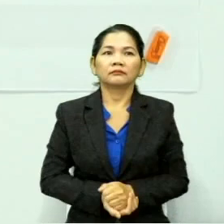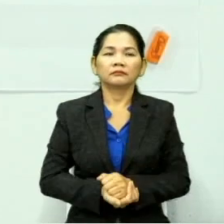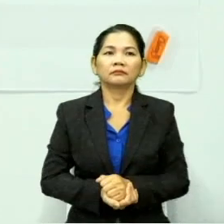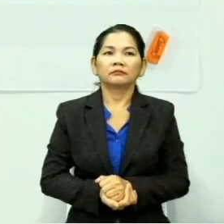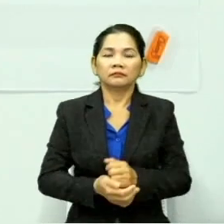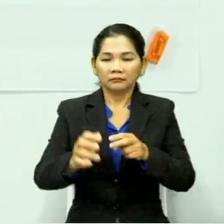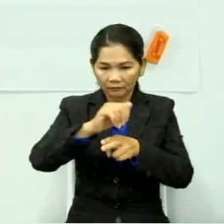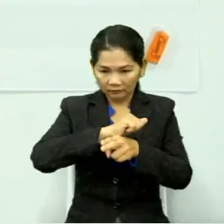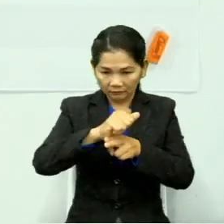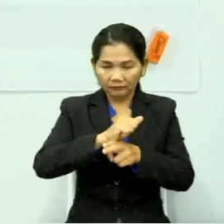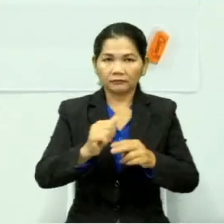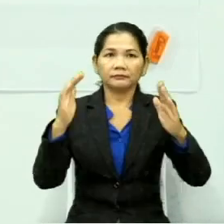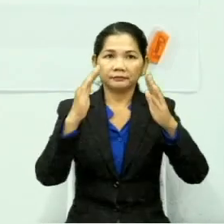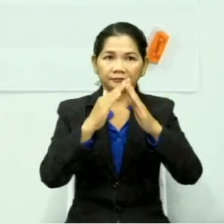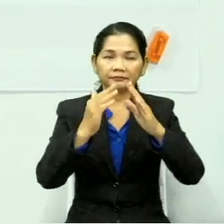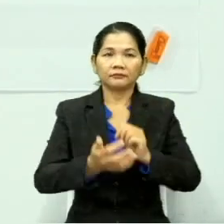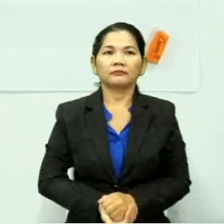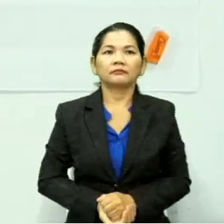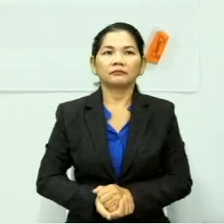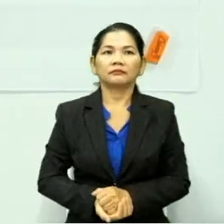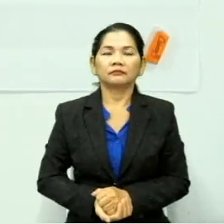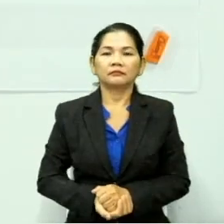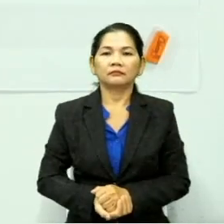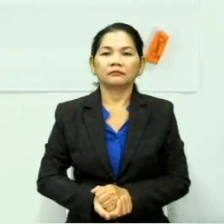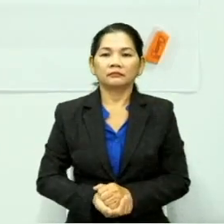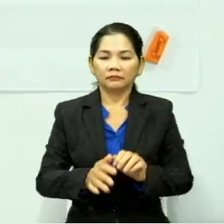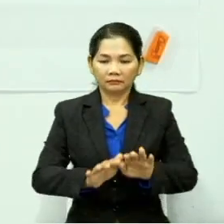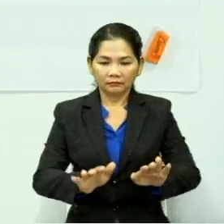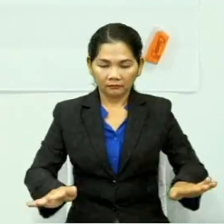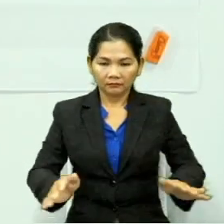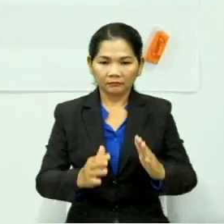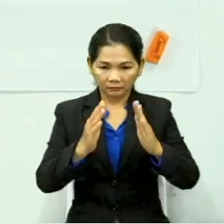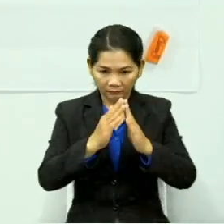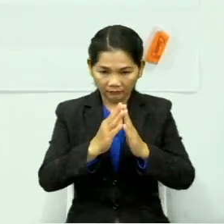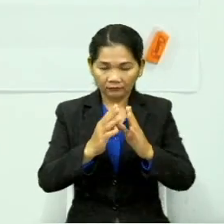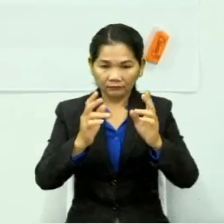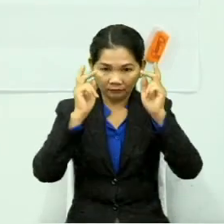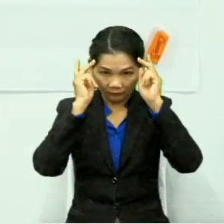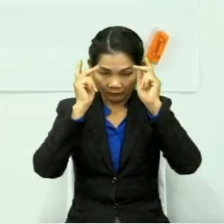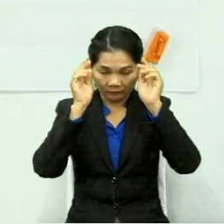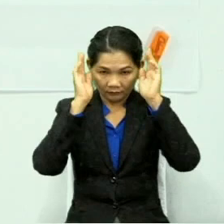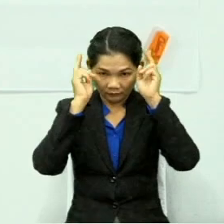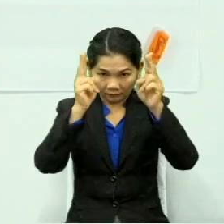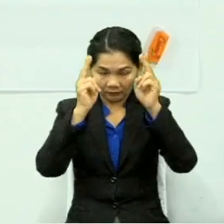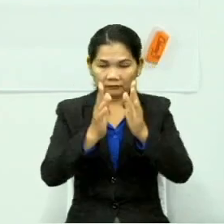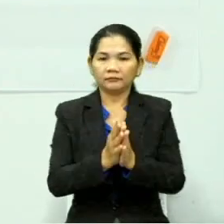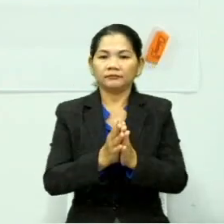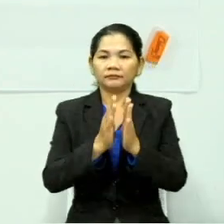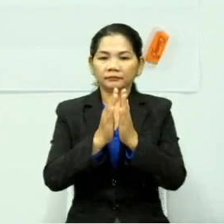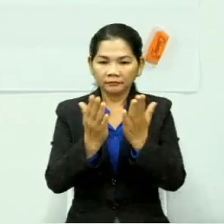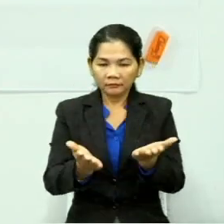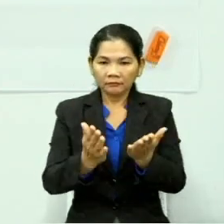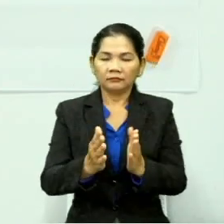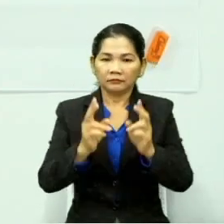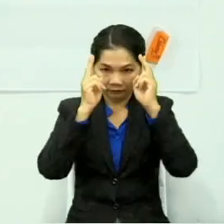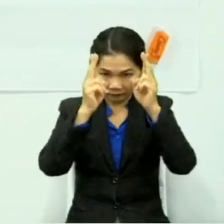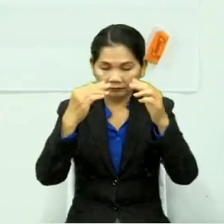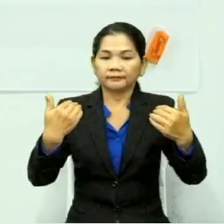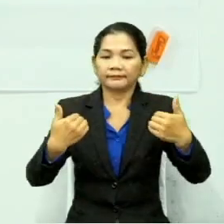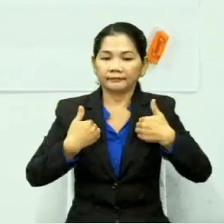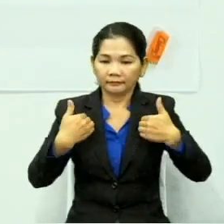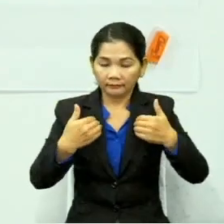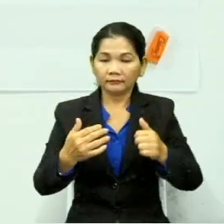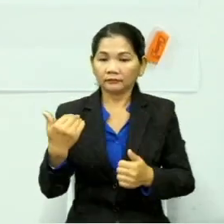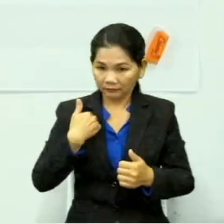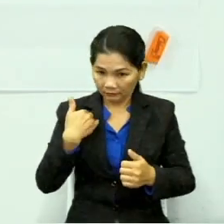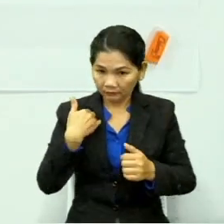rập ăn vật nập tìa cha hai xâm rập con đã miền sự phân sạc xa cố chẳng chẳng con ai cột bị khăn ông sự phân sạc xa cố ba nà con